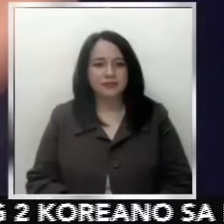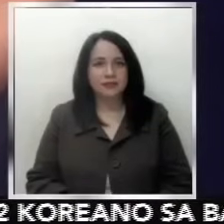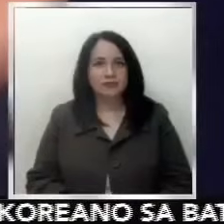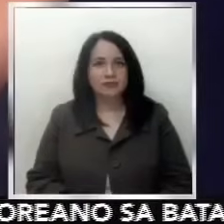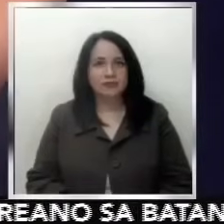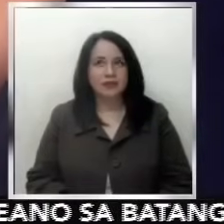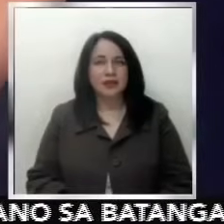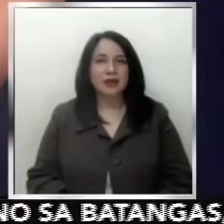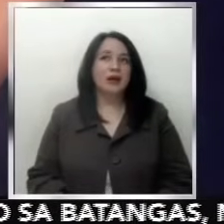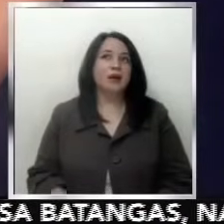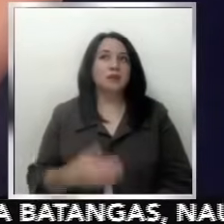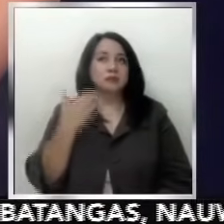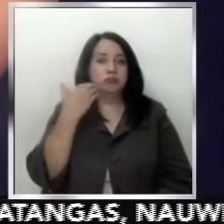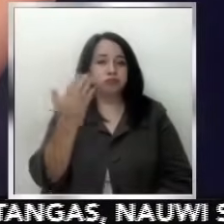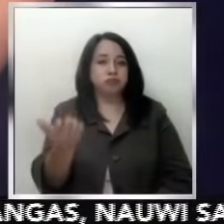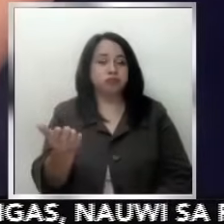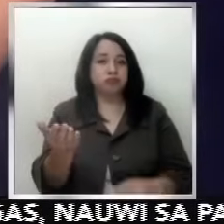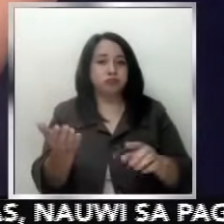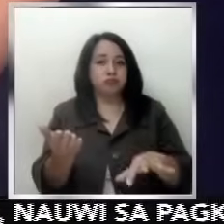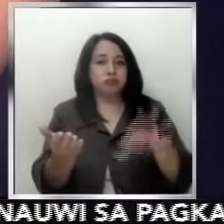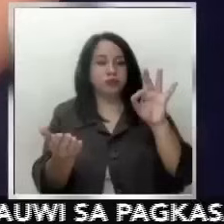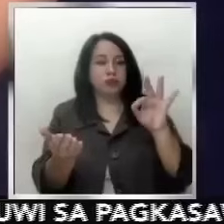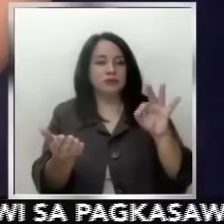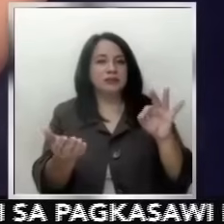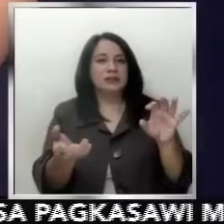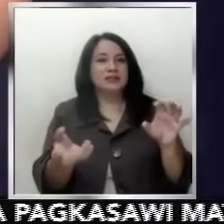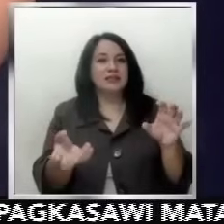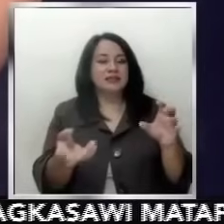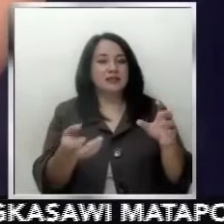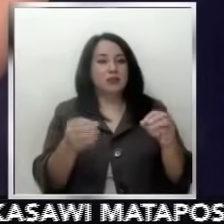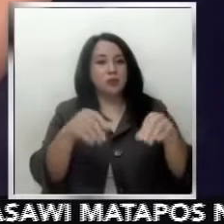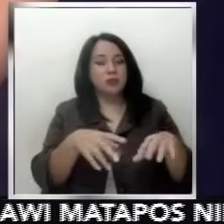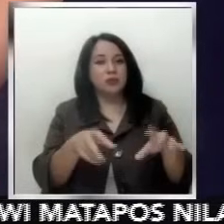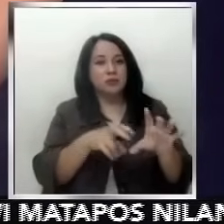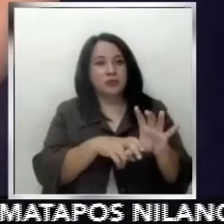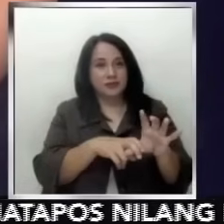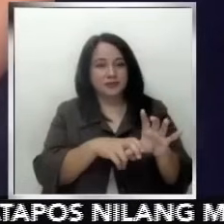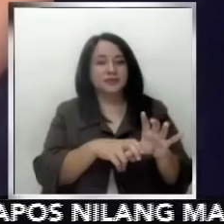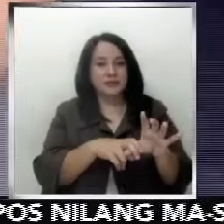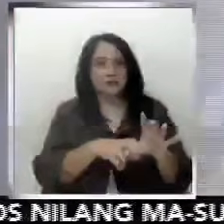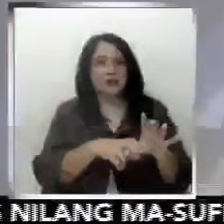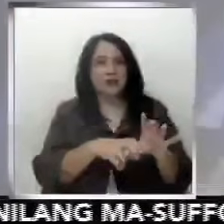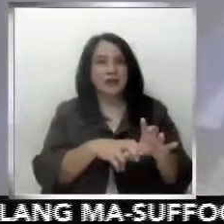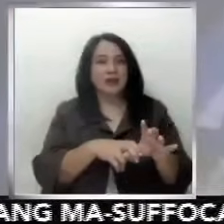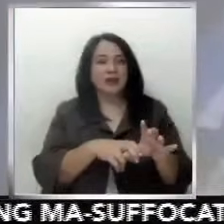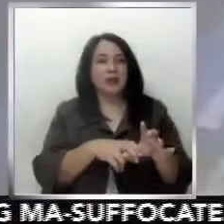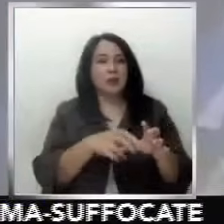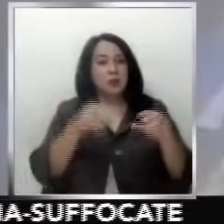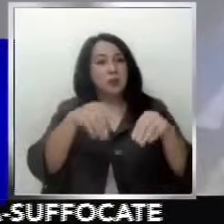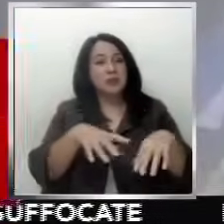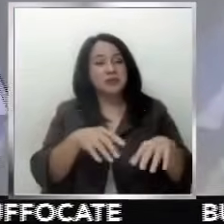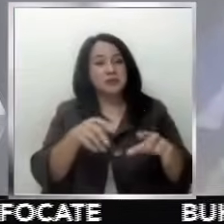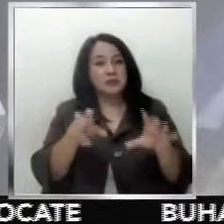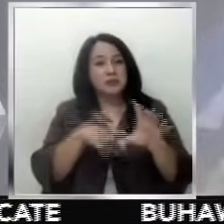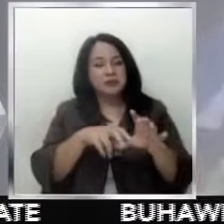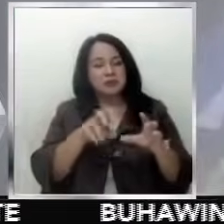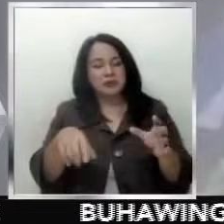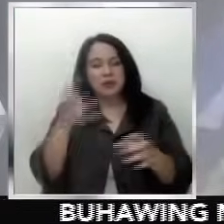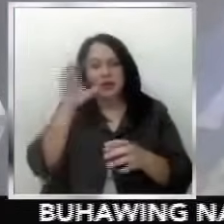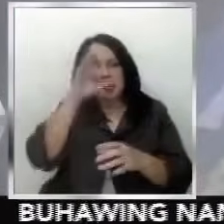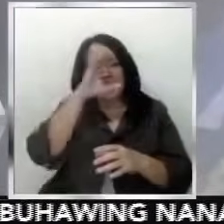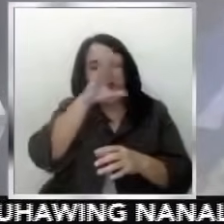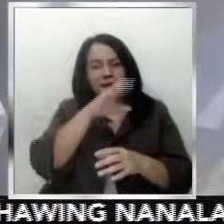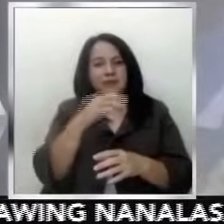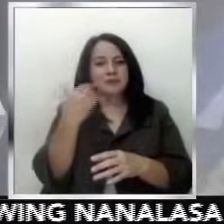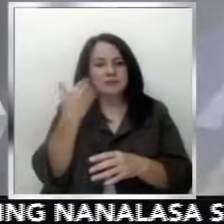Patay na ng natagpuan ang nawawalang pasahero ng bumagsak na Piper plane sa Isabela. Sa tulong ng K-9 tracker dogs, natagpuan